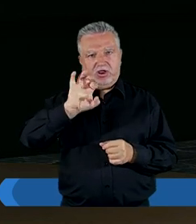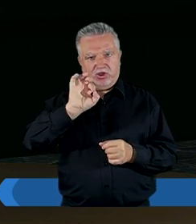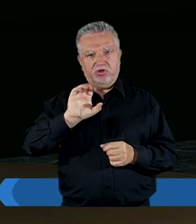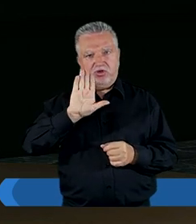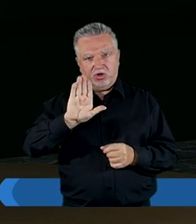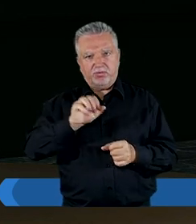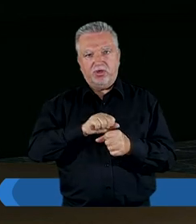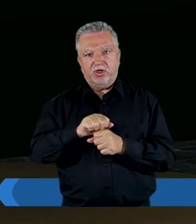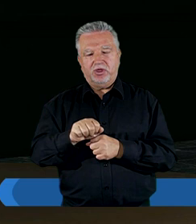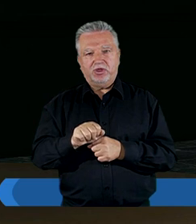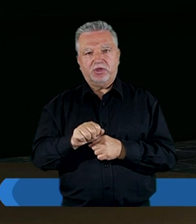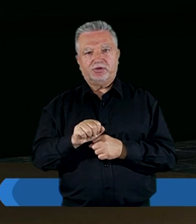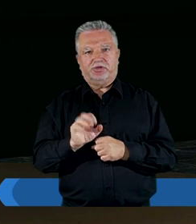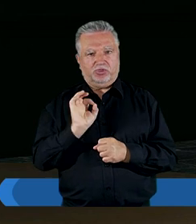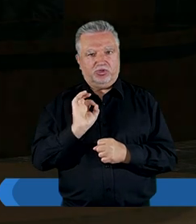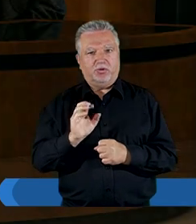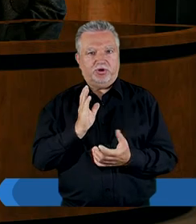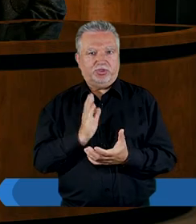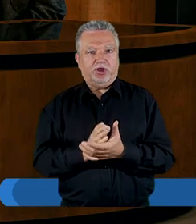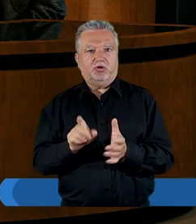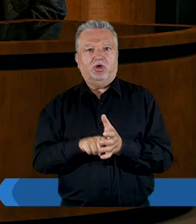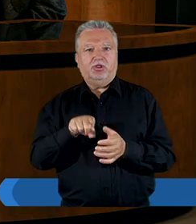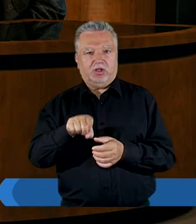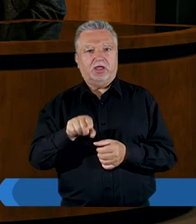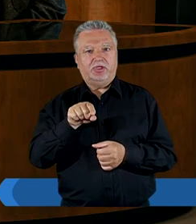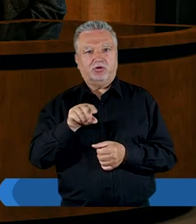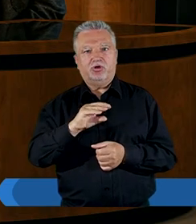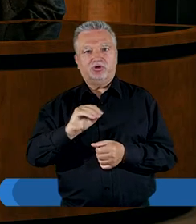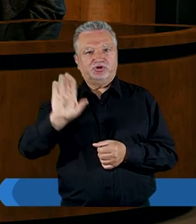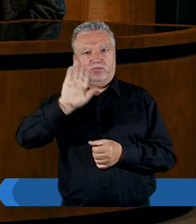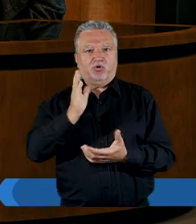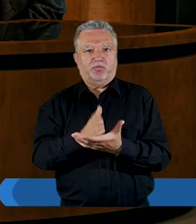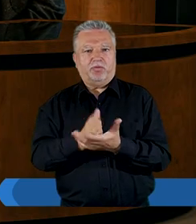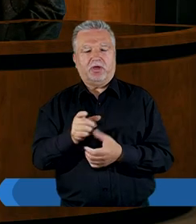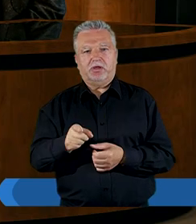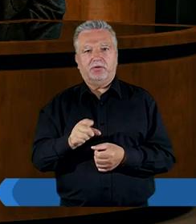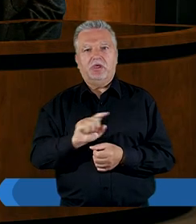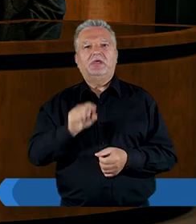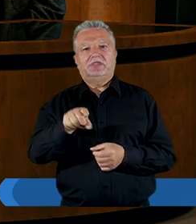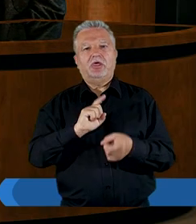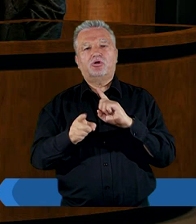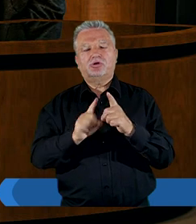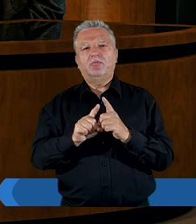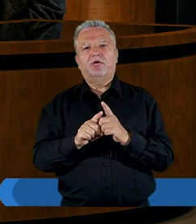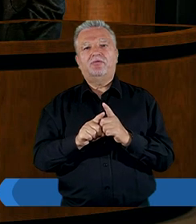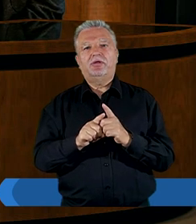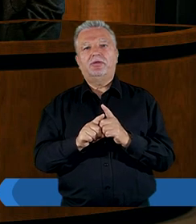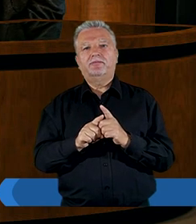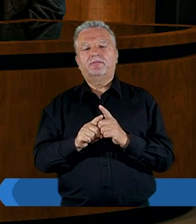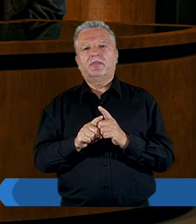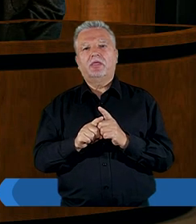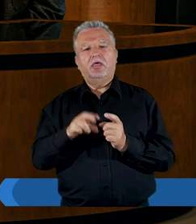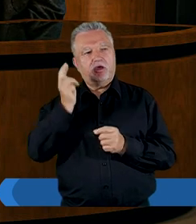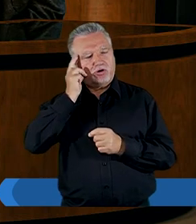tylko i wyłącznie wynik jego manipulacji. Znaczy z tej rozmowy wynika, że obydwie